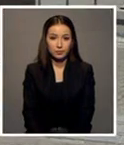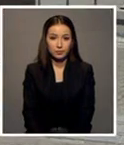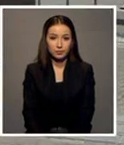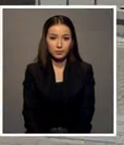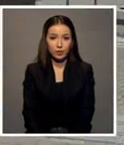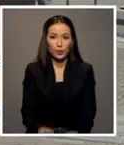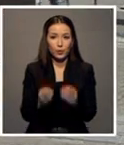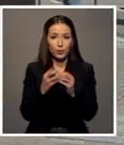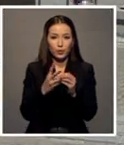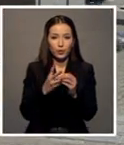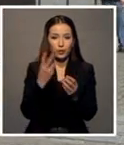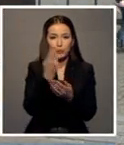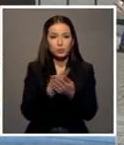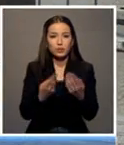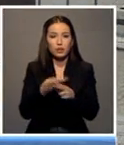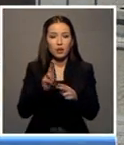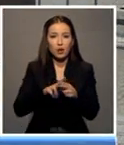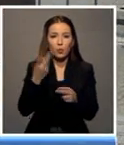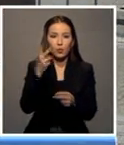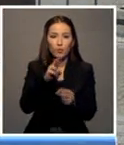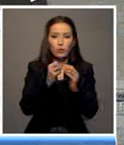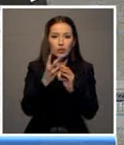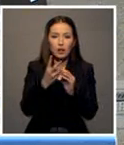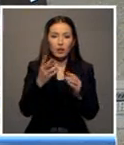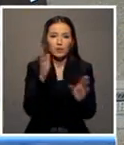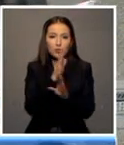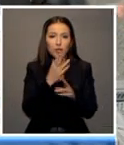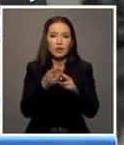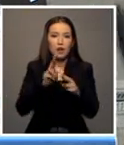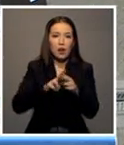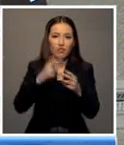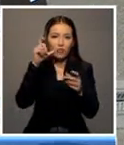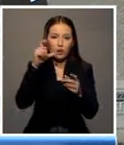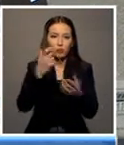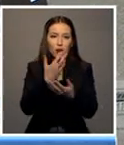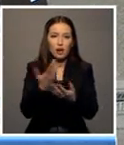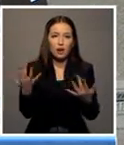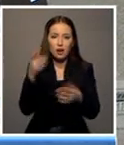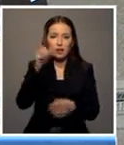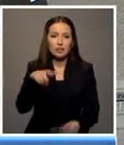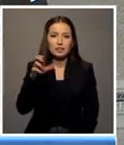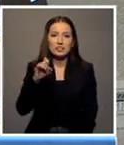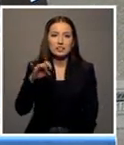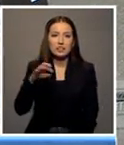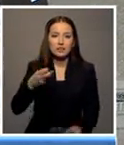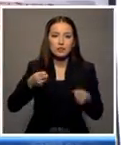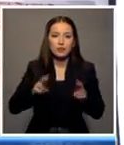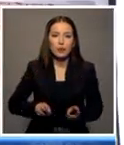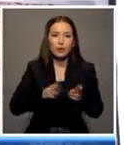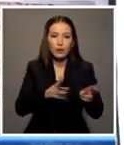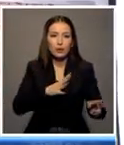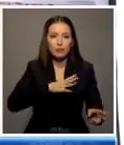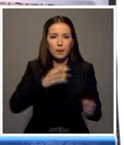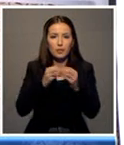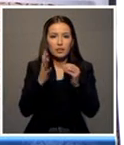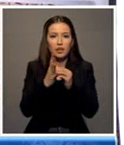Он екі сурет тәлкекке түскен 12 тағдыр. Мүгедектердің халықаралық ұйымының фотографы Сирияға арнайы сапарлап, жарымжан жандарды 15 күн бойы